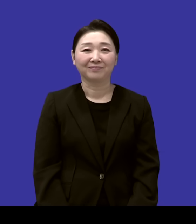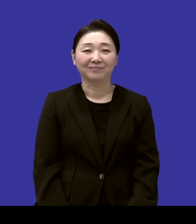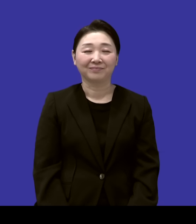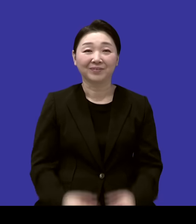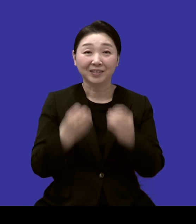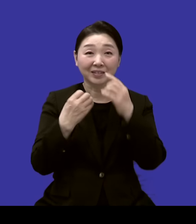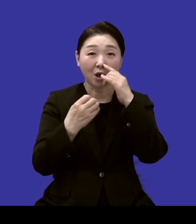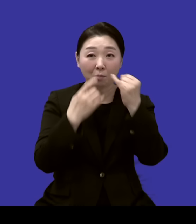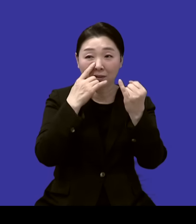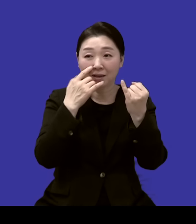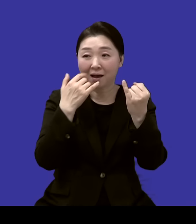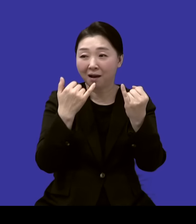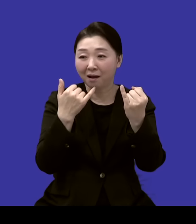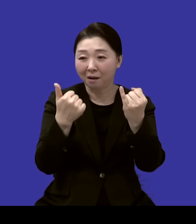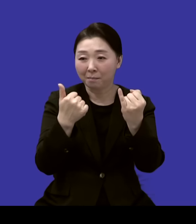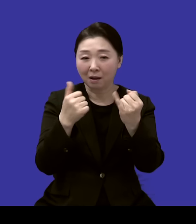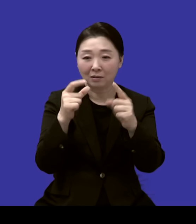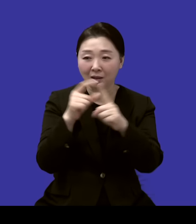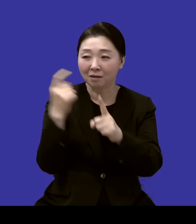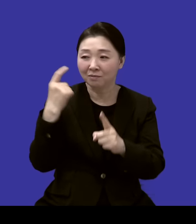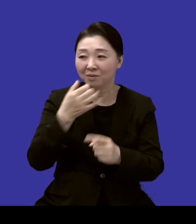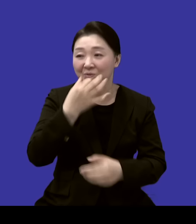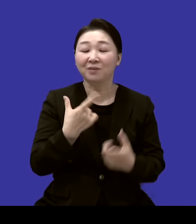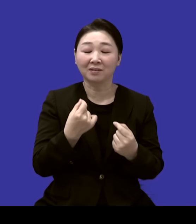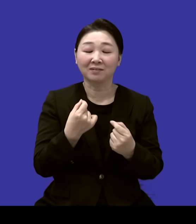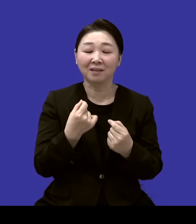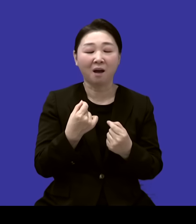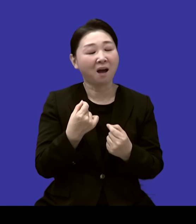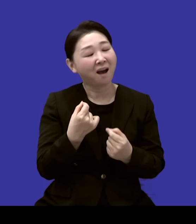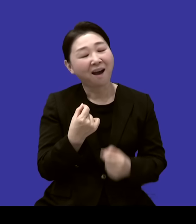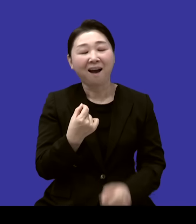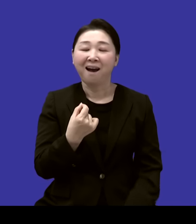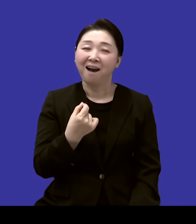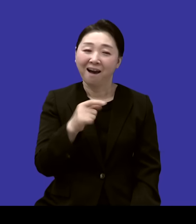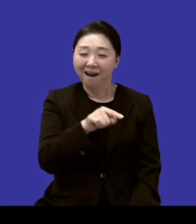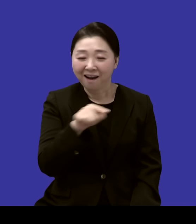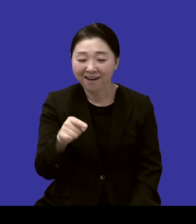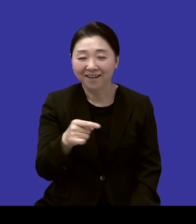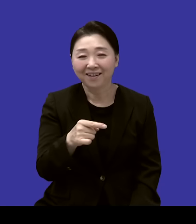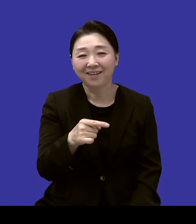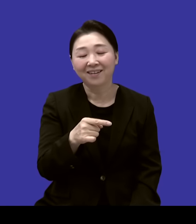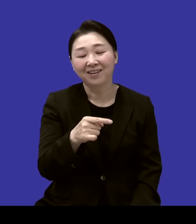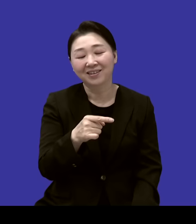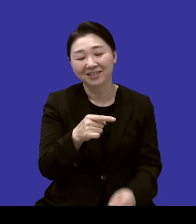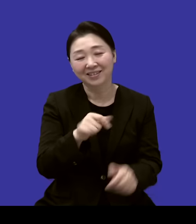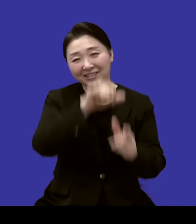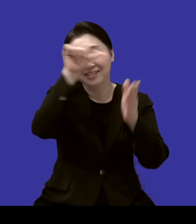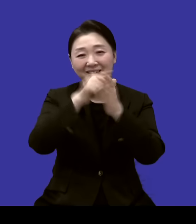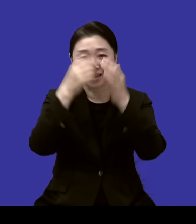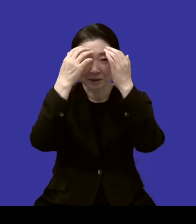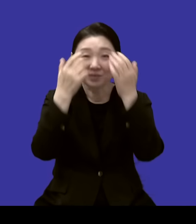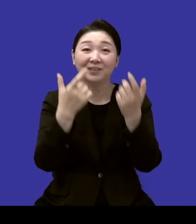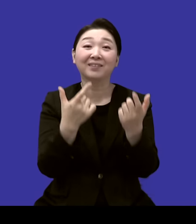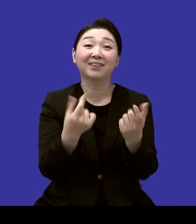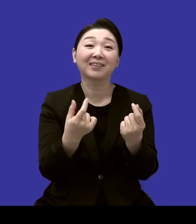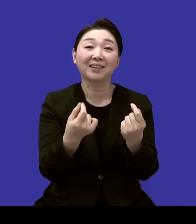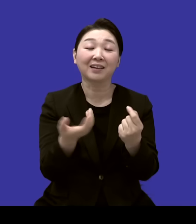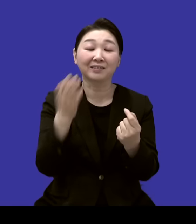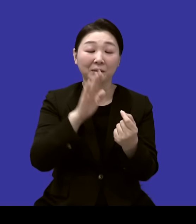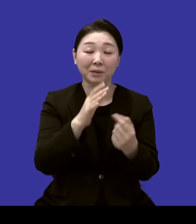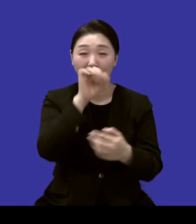그 단어 중에 하나만 들려도 힘들 것 같은데 네. 새엄마, 새아빠 얼마나 다 인생이 고단했을까 싶은데 네. 그때마다 좋은 분들을